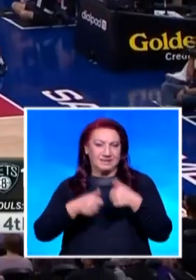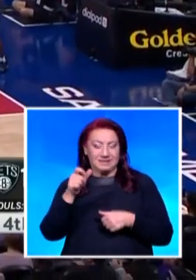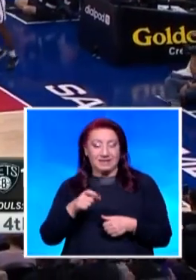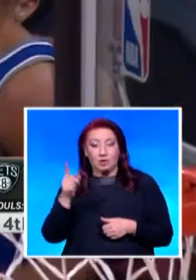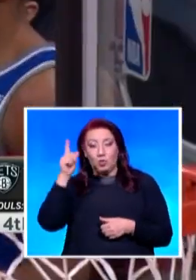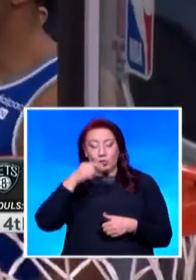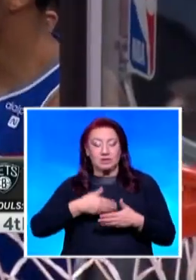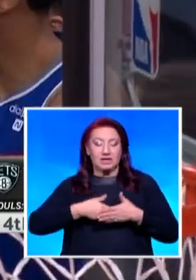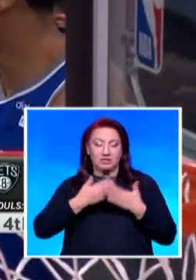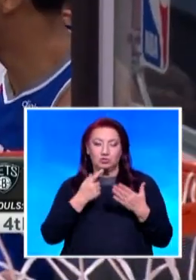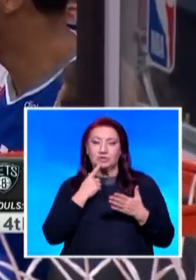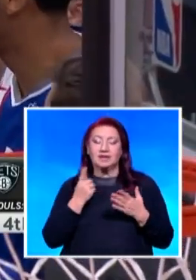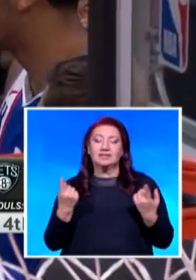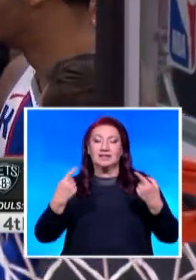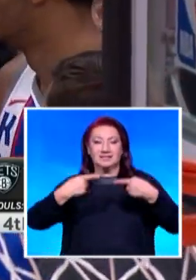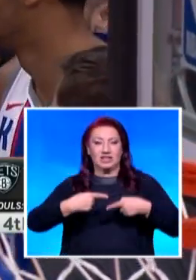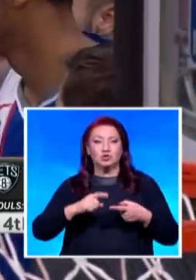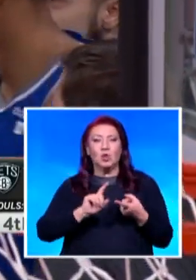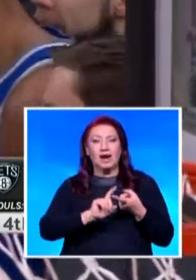Зенков и компания гостуват на Клипърс.